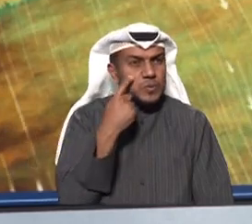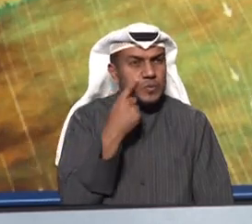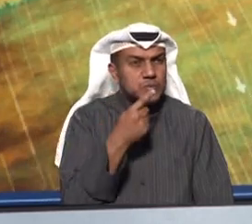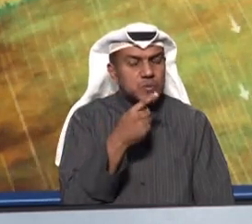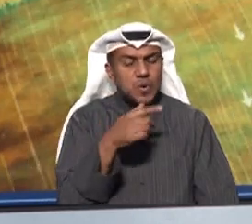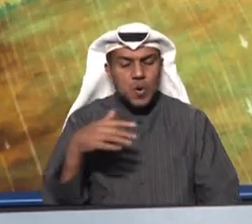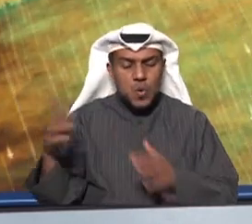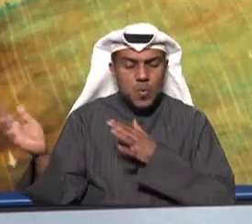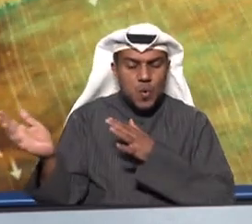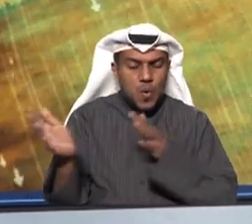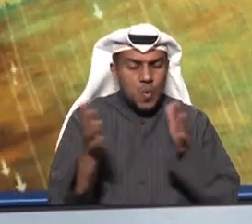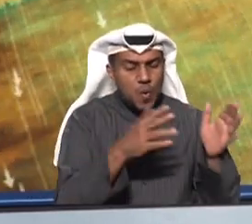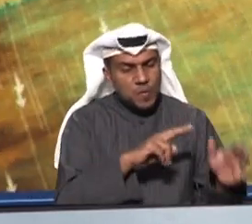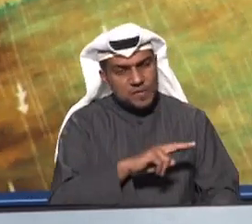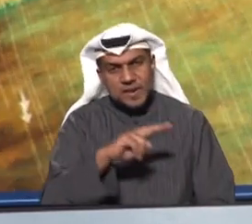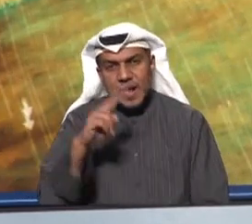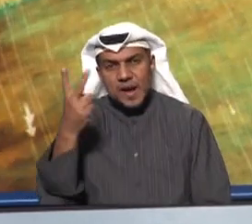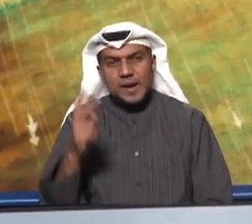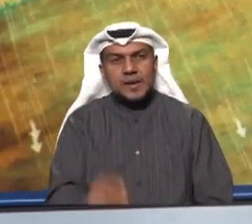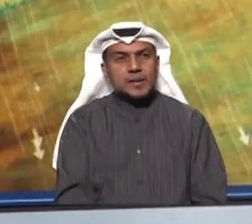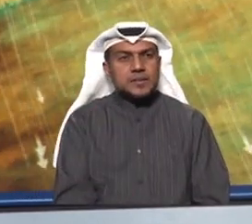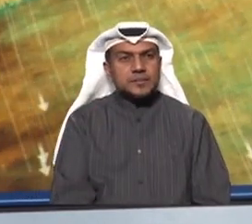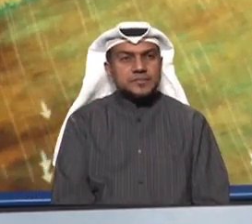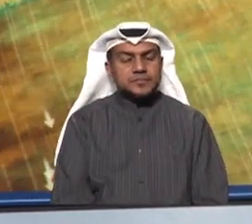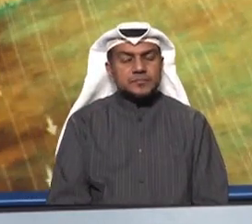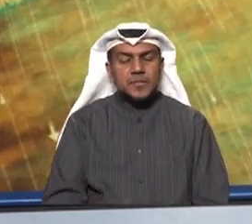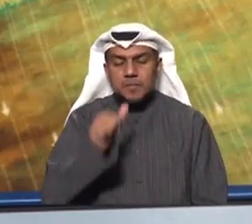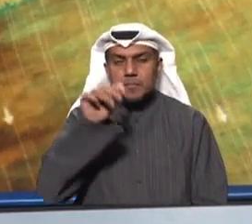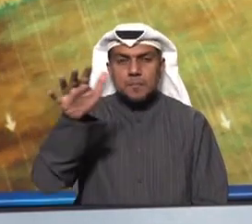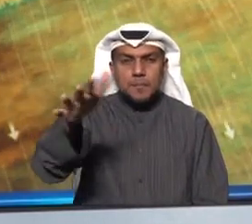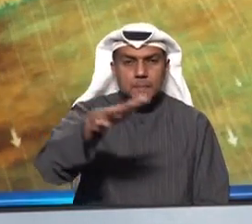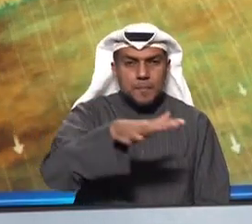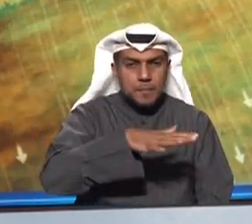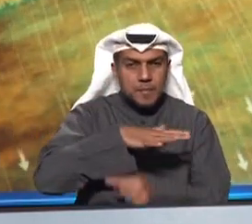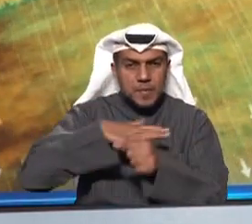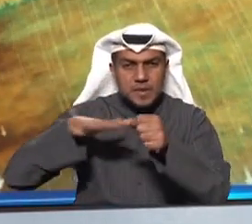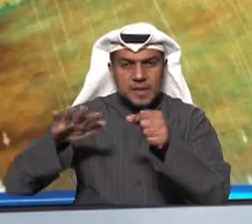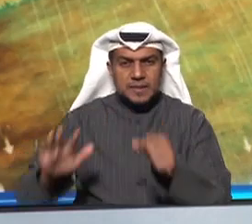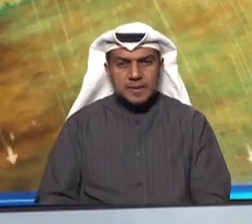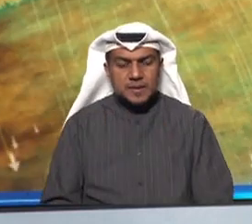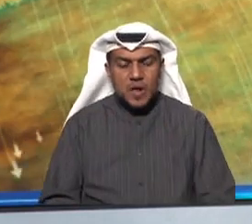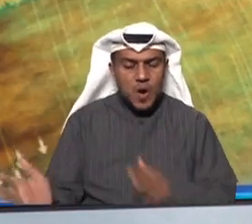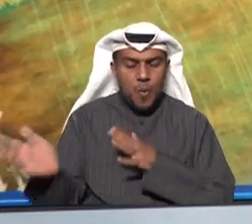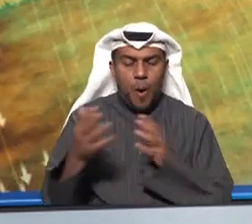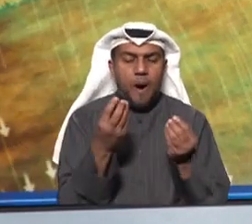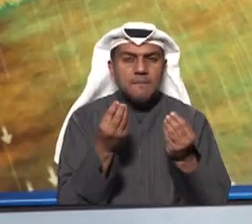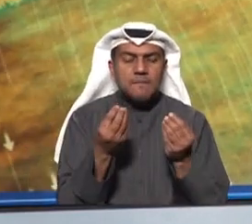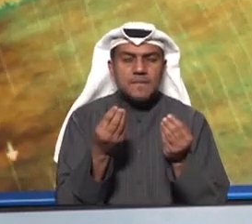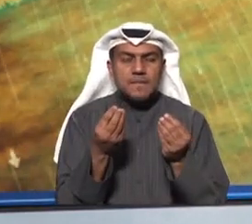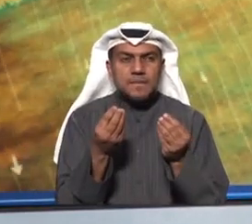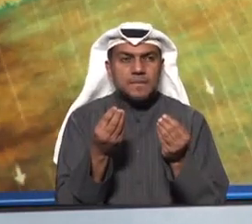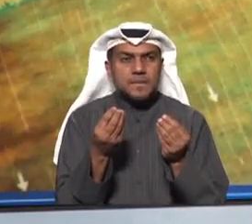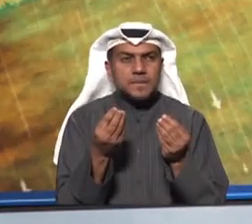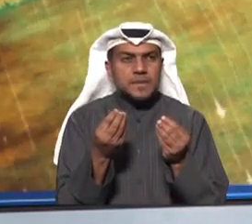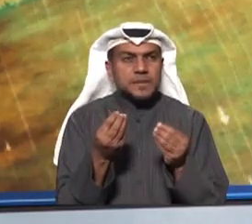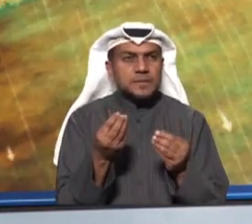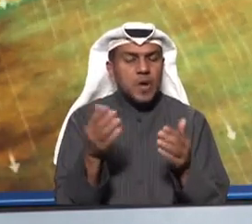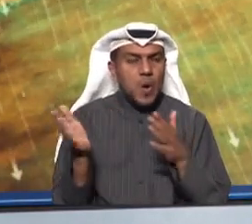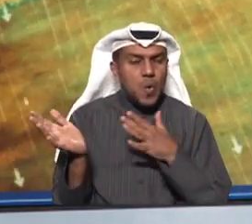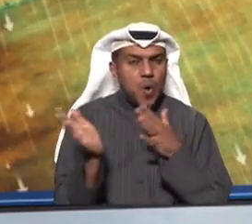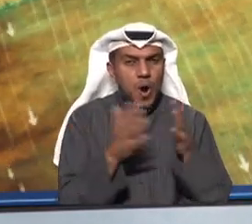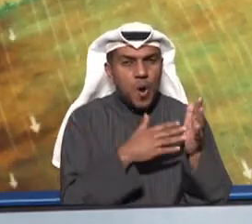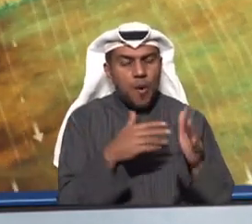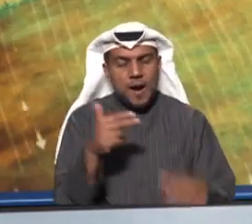الرياح خاصة على مناطق الجزر الكويتية إلى رياح متقلبة الاتجاه خفيفة السرعة. الرياح بشكل عام على المناطق